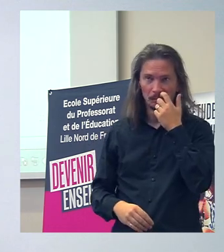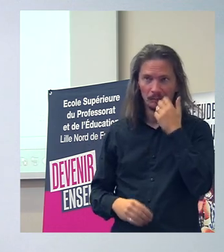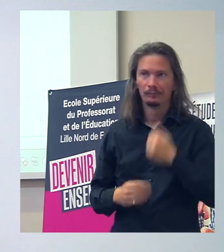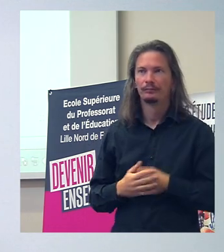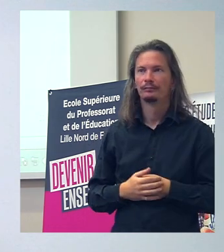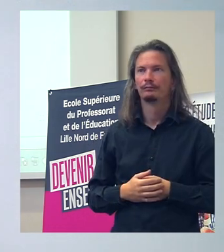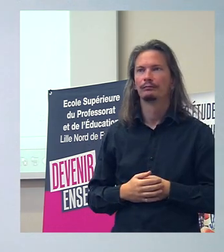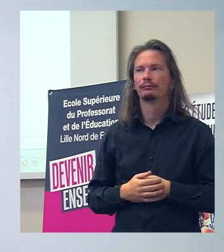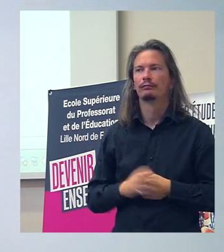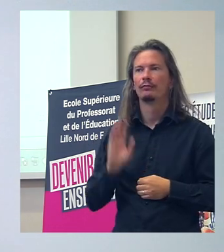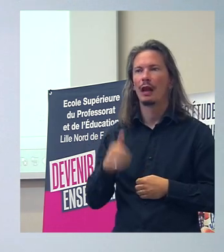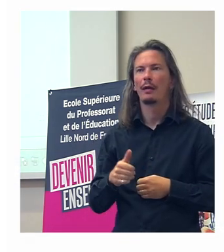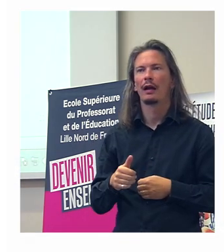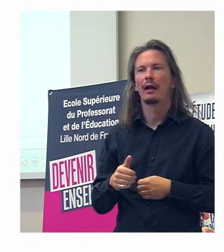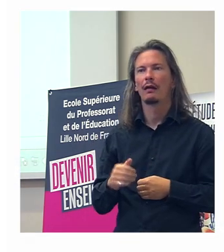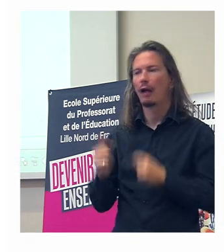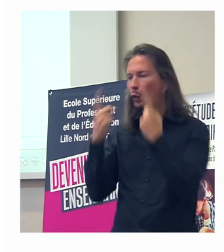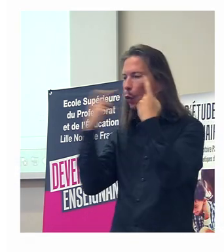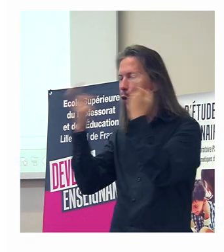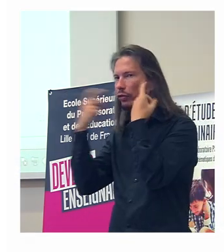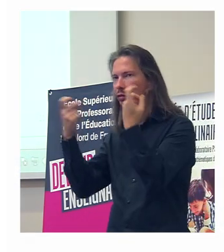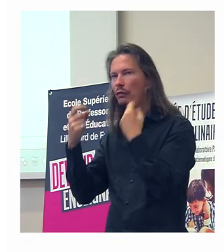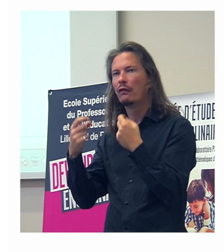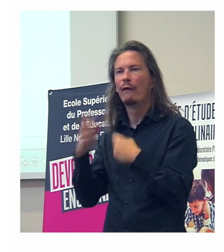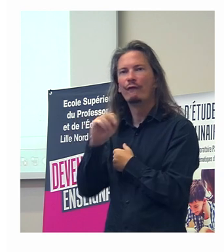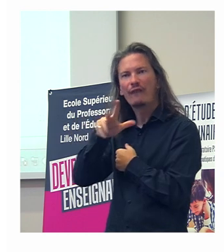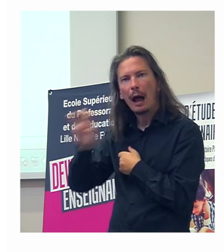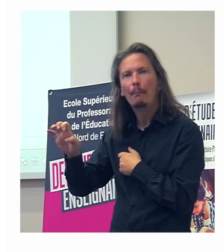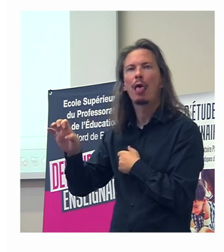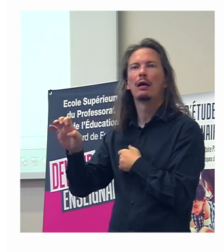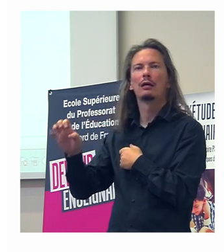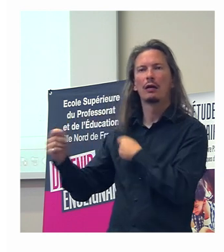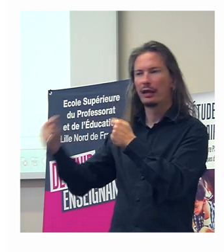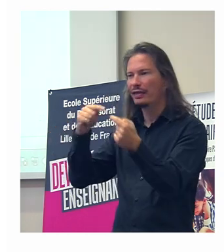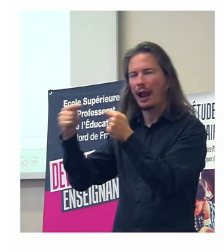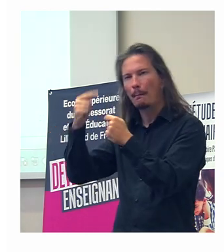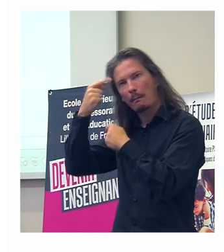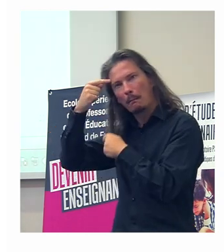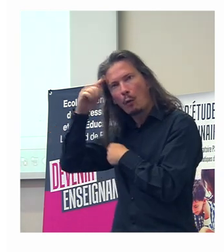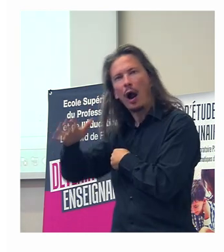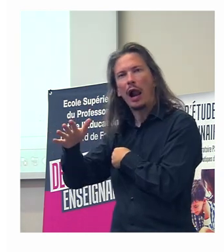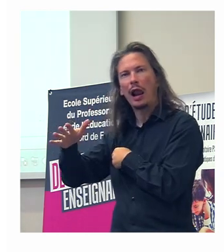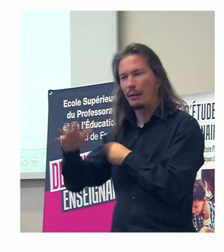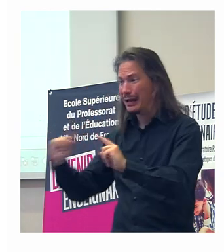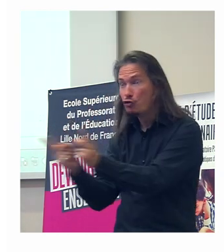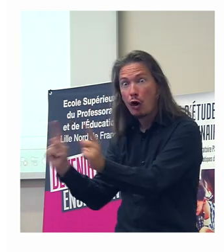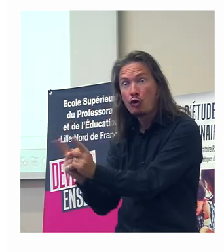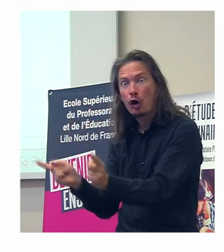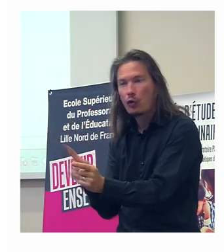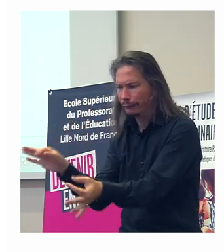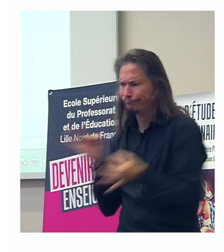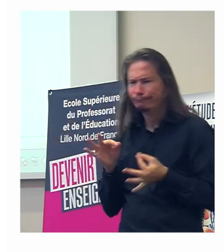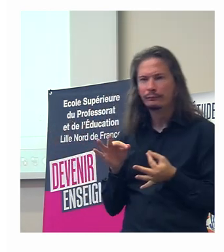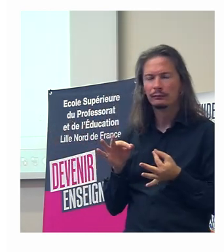Je pars donc d'une citation, d'un conte, d'une fable, d'un dilemme moral, c'est-à-dire des choses courtes qui